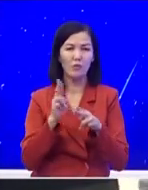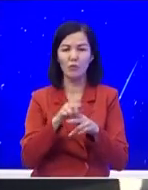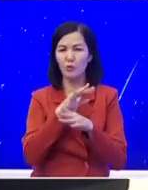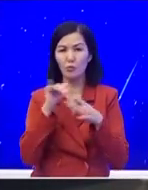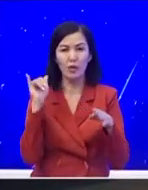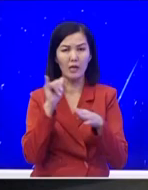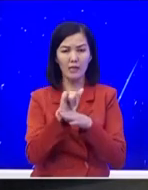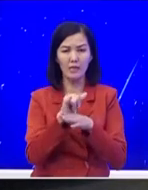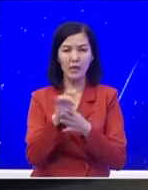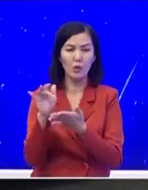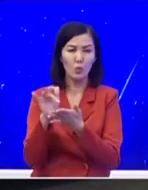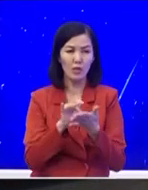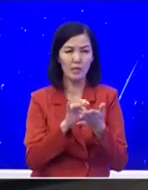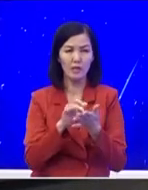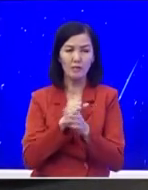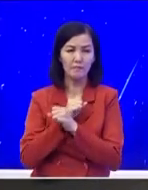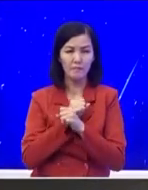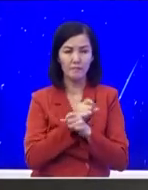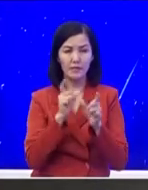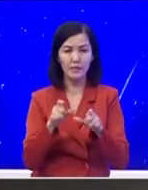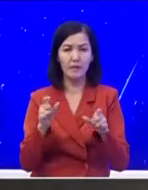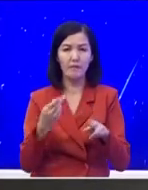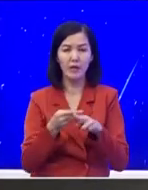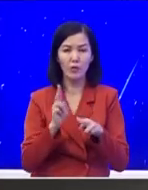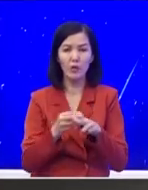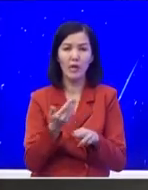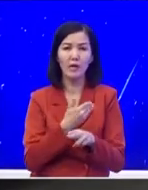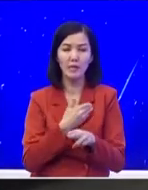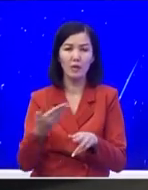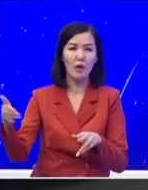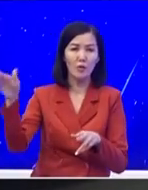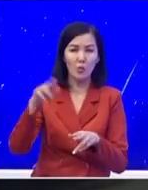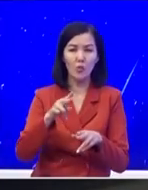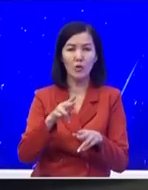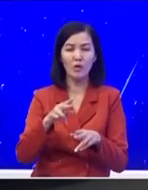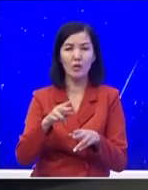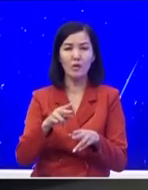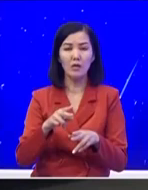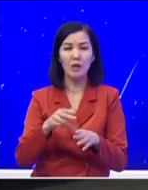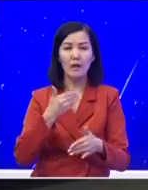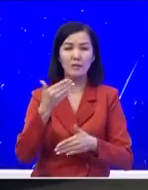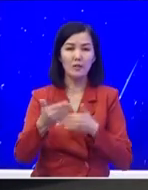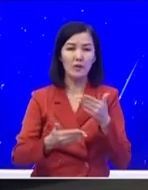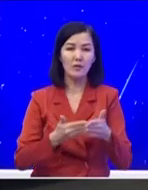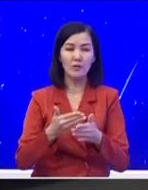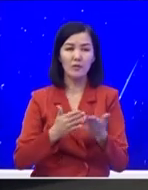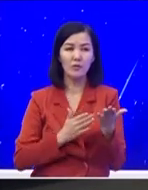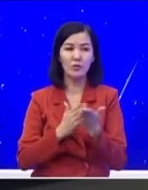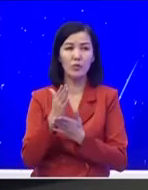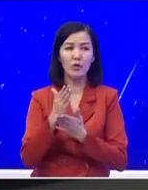гостей, туристов, отдыхающих, которые прямо по городу, по Кунаю вверх поднимается в сторону